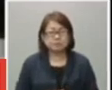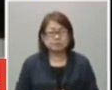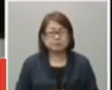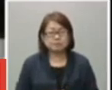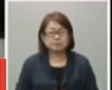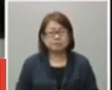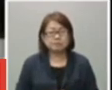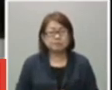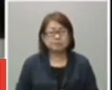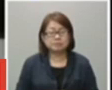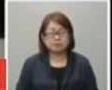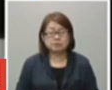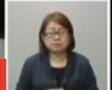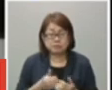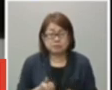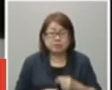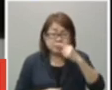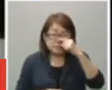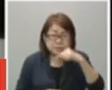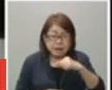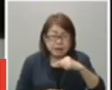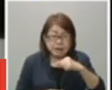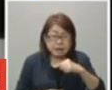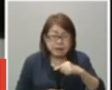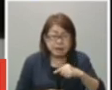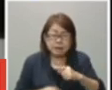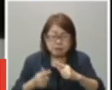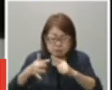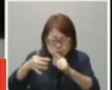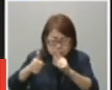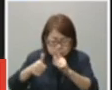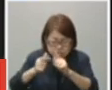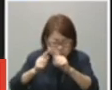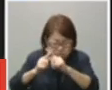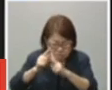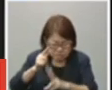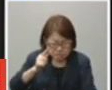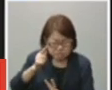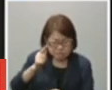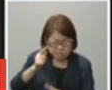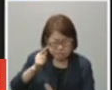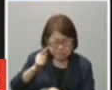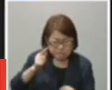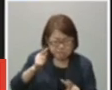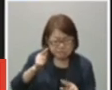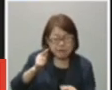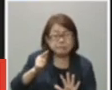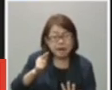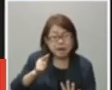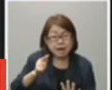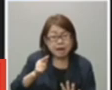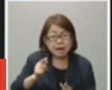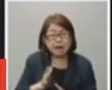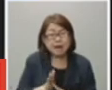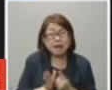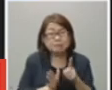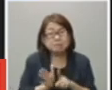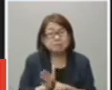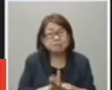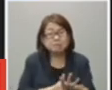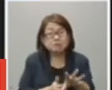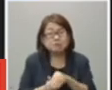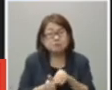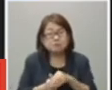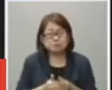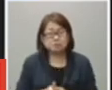ราอยู่ในอันดับที่34 35มาตลอดนะครับ ตั้งแต่เริ่มมีการแพร่ระบาดซึ่งก็ถือว่